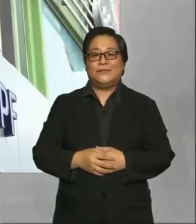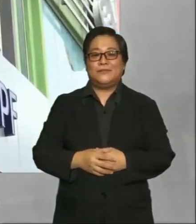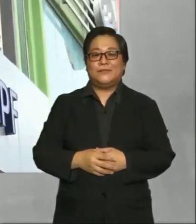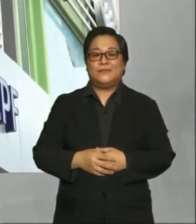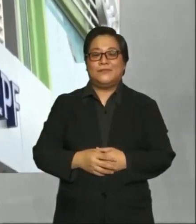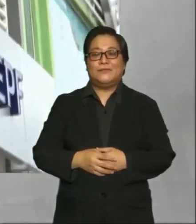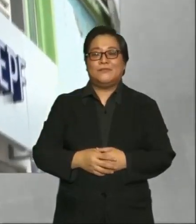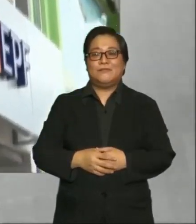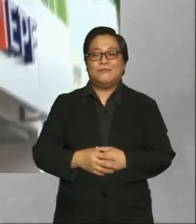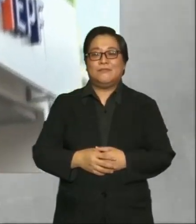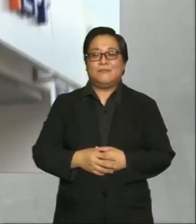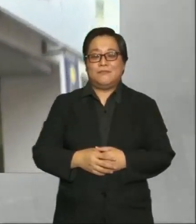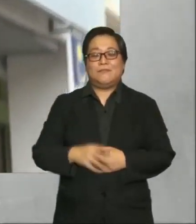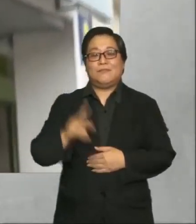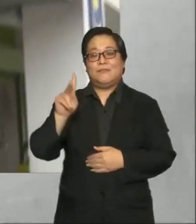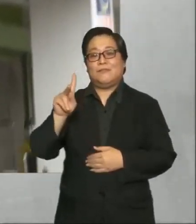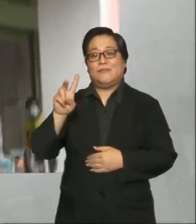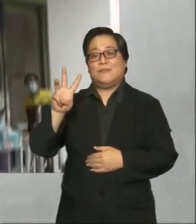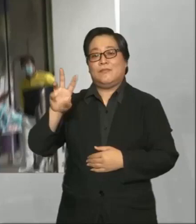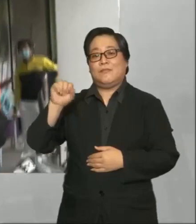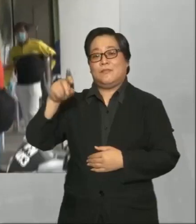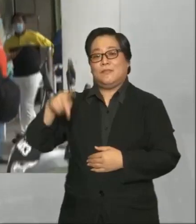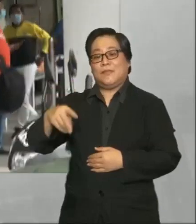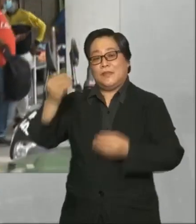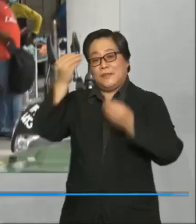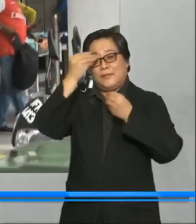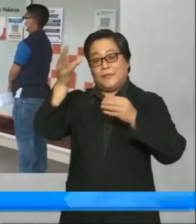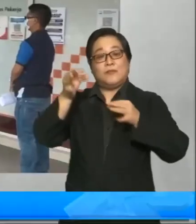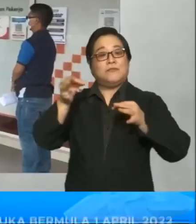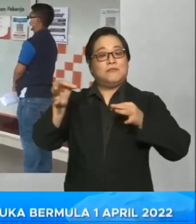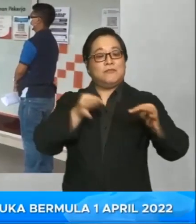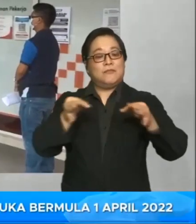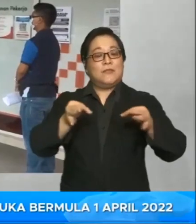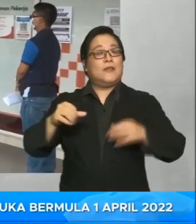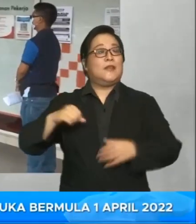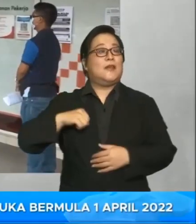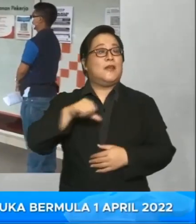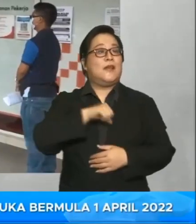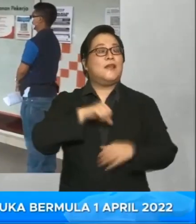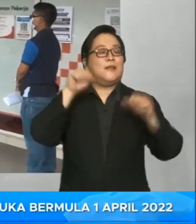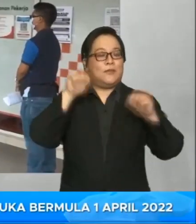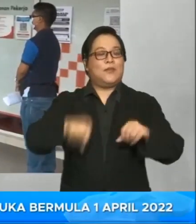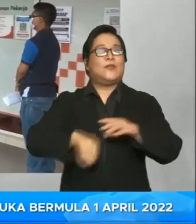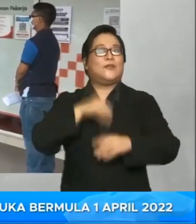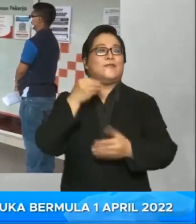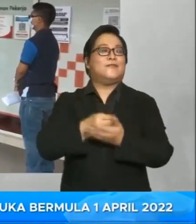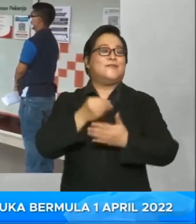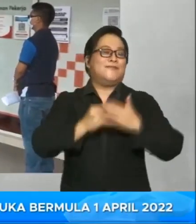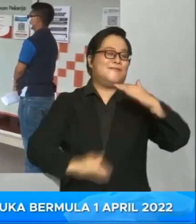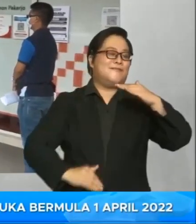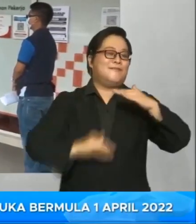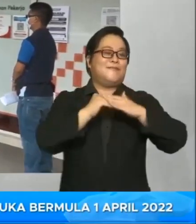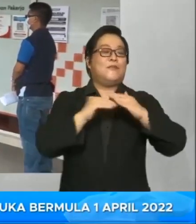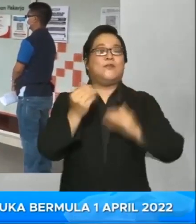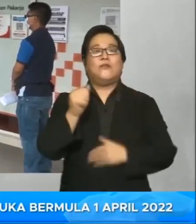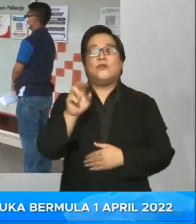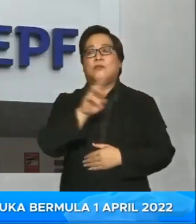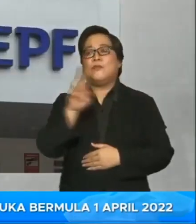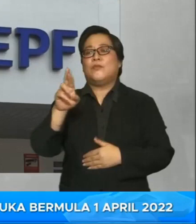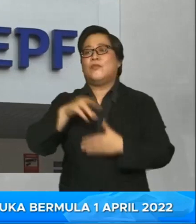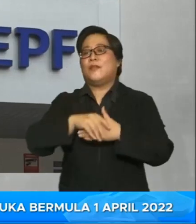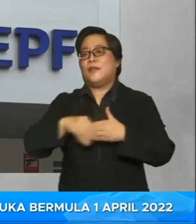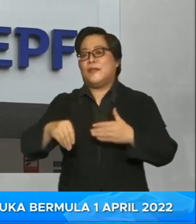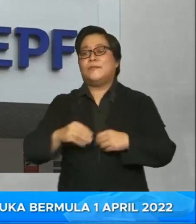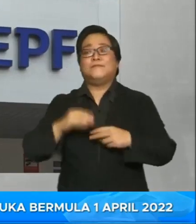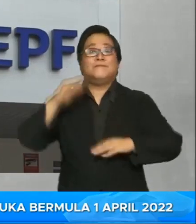Nyi Roro Kidul ia spidol satu kenyataan menjelaskan Ali dibenarkan untuk mengeluarkan jumlah maksimum 10.000